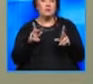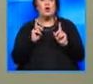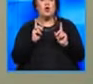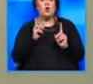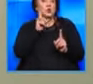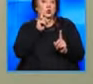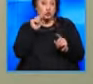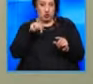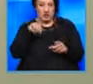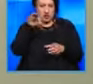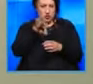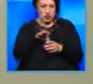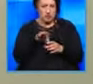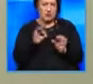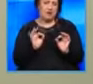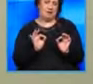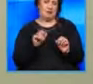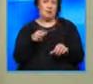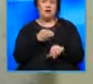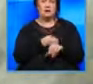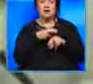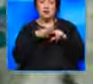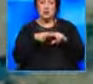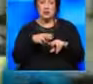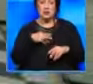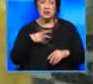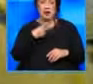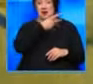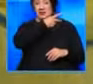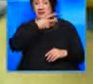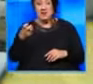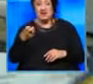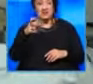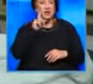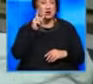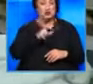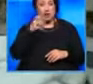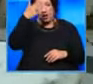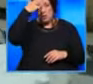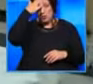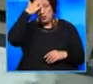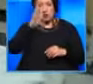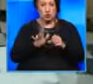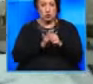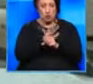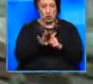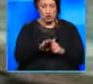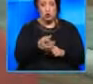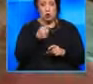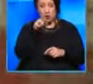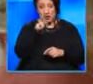болницата има около 200 пациента с коронавирусна инфекция. 35 от тях са в тежко